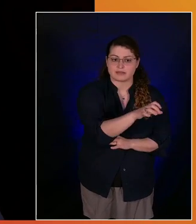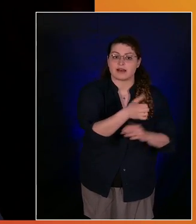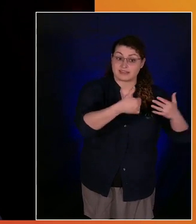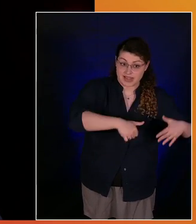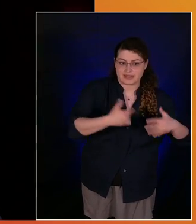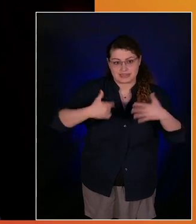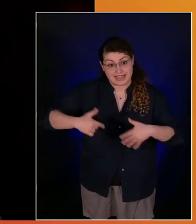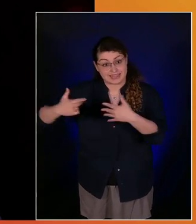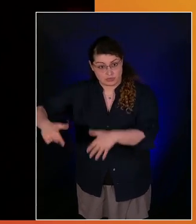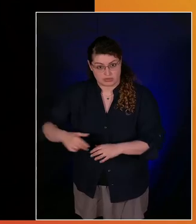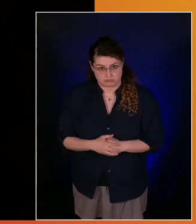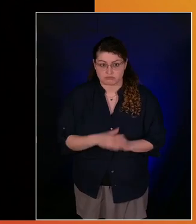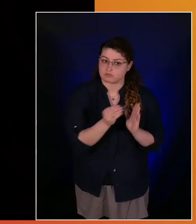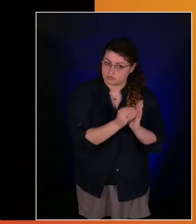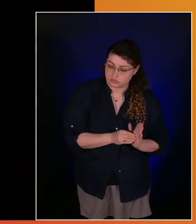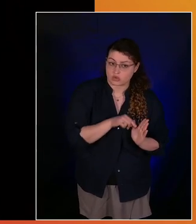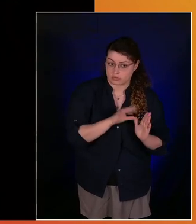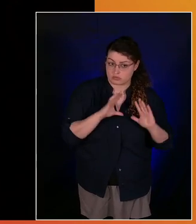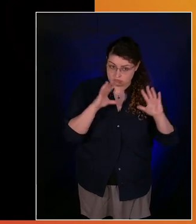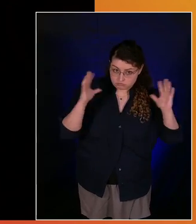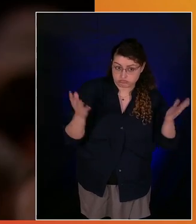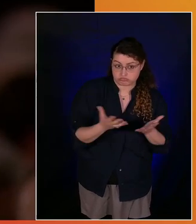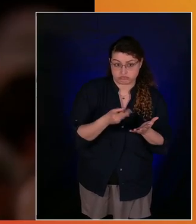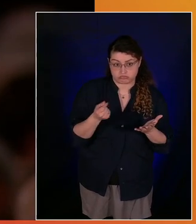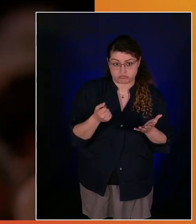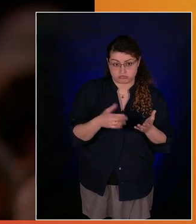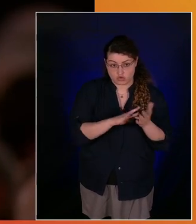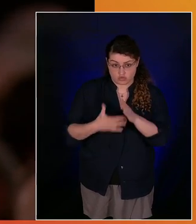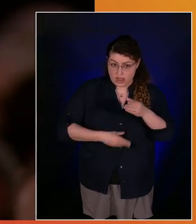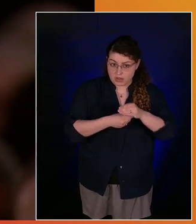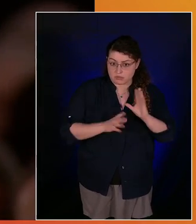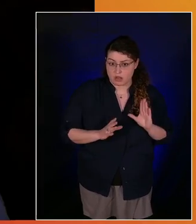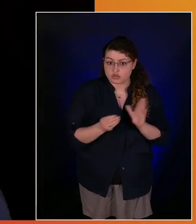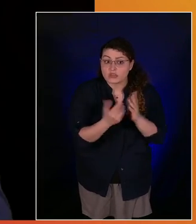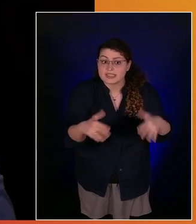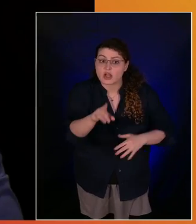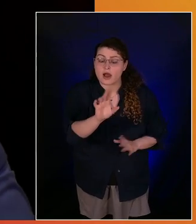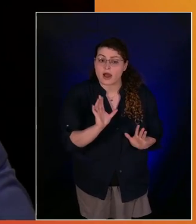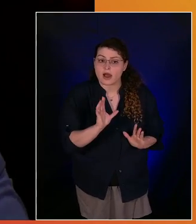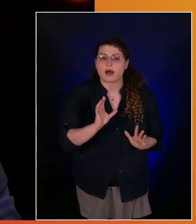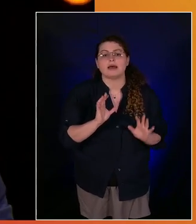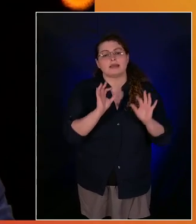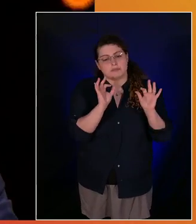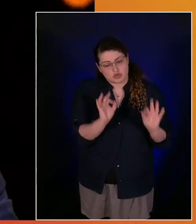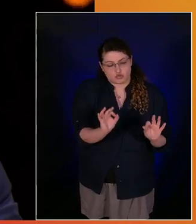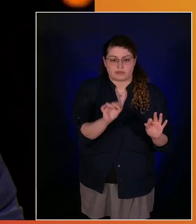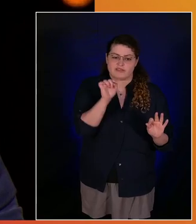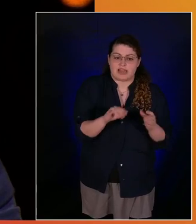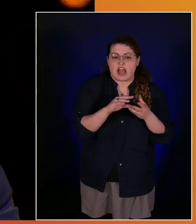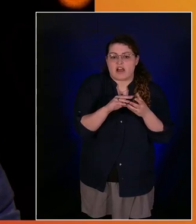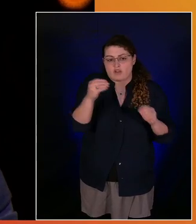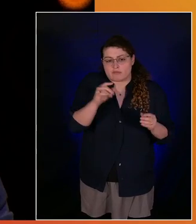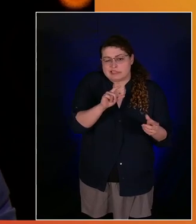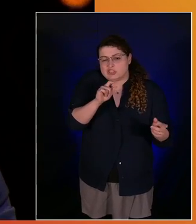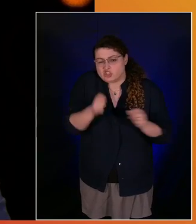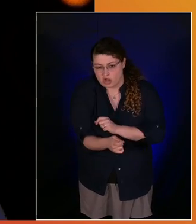517 et 518 qui répond à l'ensemble des des amendements déposés par contre c'est effectivement on a dû remanier certains